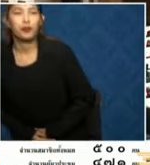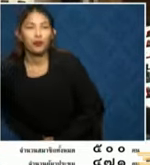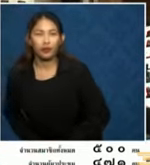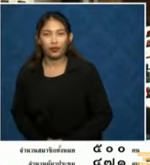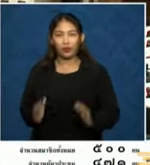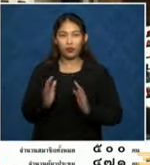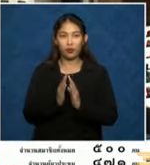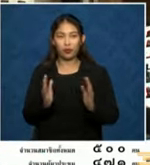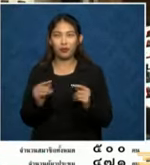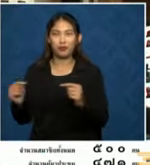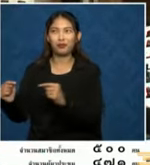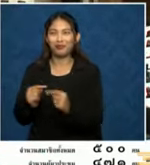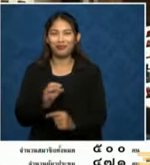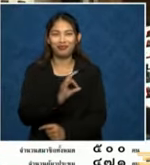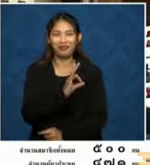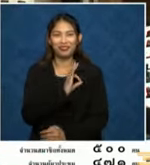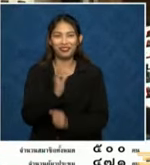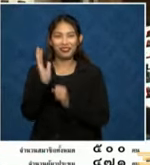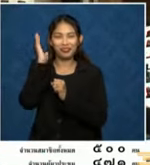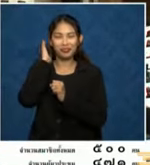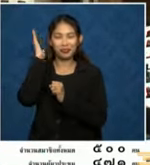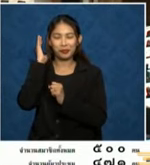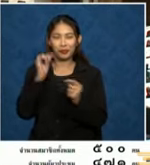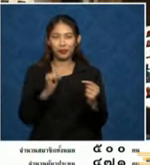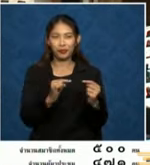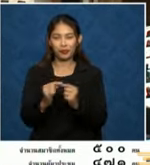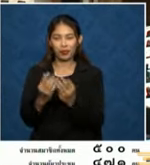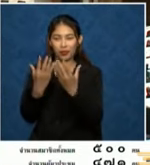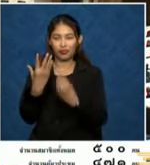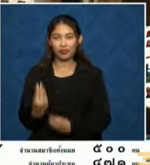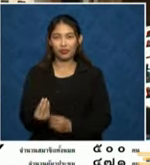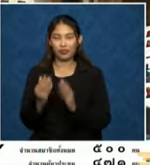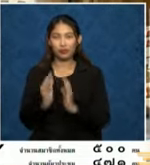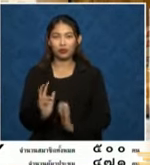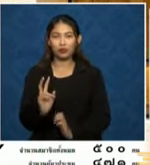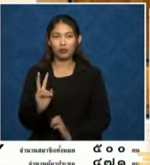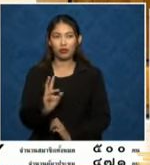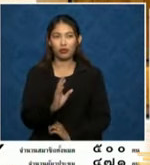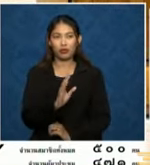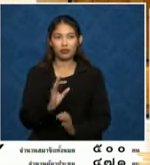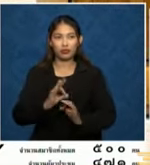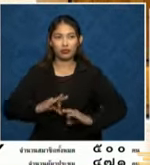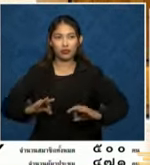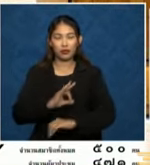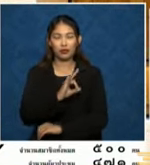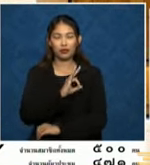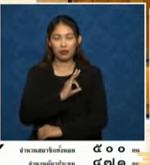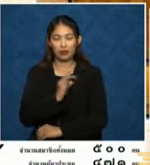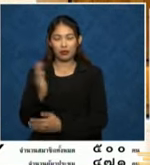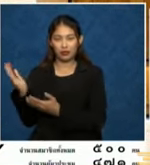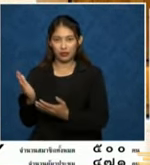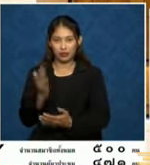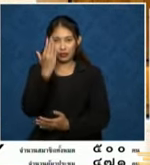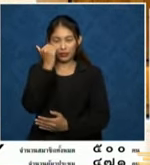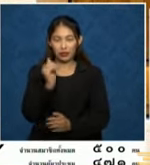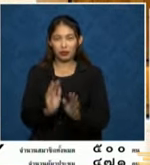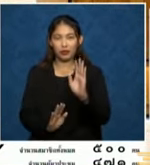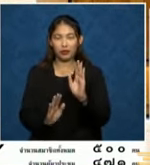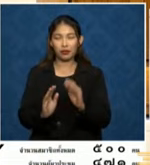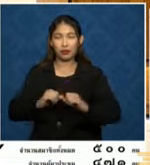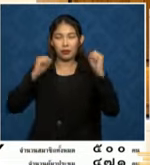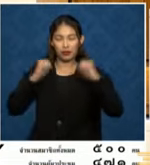สมาชิกที่ต้องการอภิปรายนะครับจะเหลืออีก2ท่านนะครับขอให้สมาชิกที่อยู่ด้านนอกเตรียมเข้ามาเพื่อจะลงมติด้วยครับขอเชิ